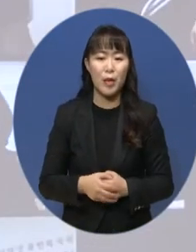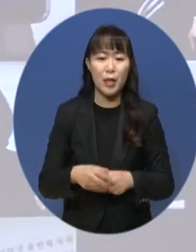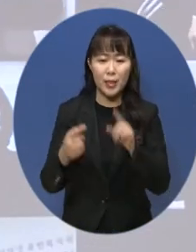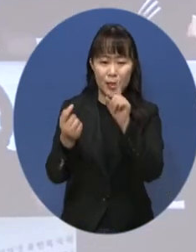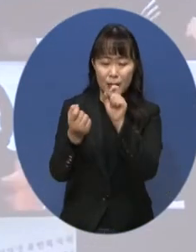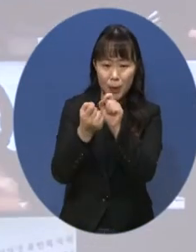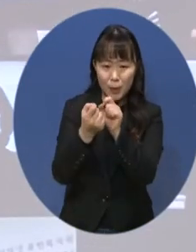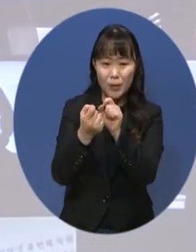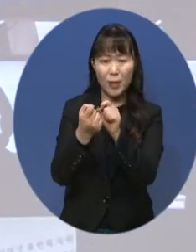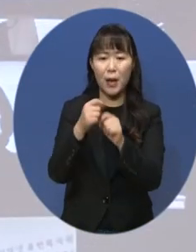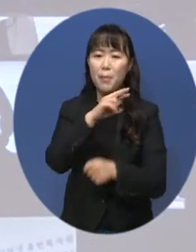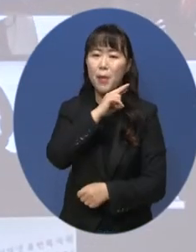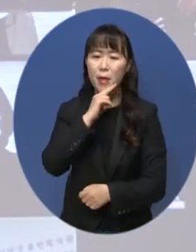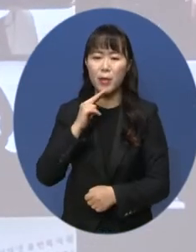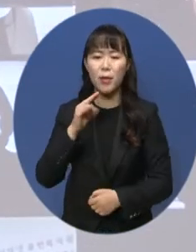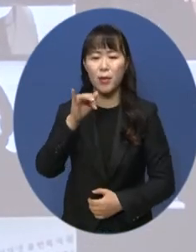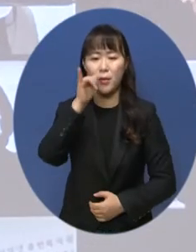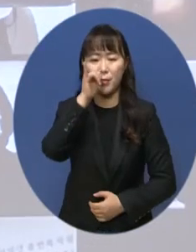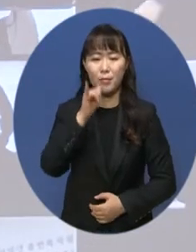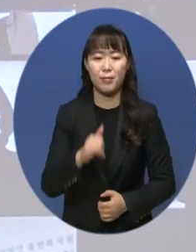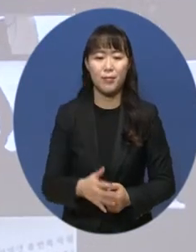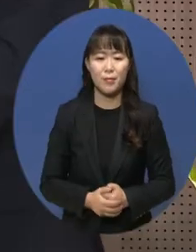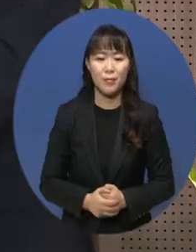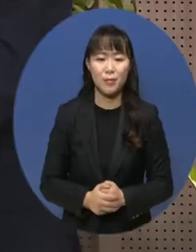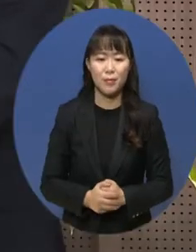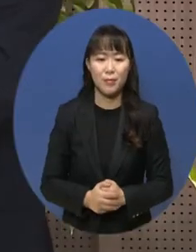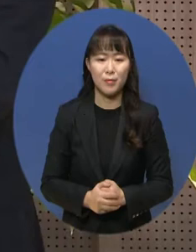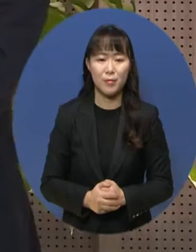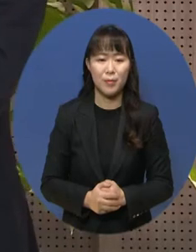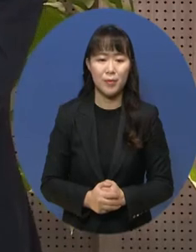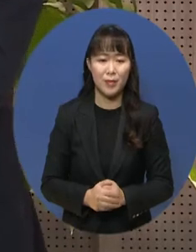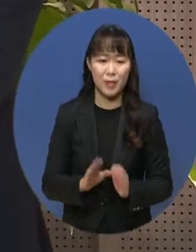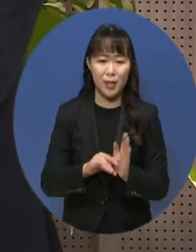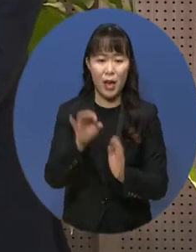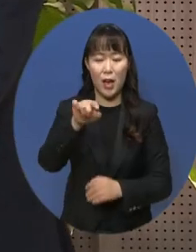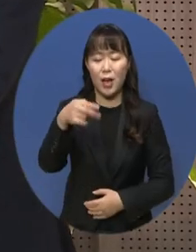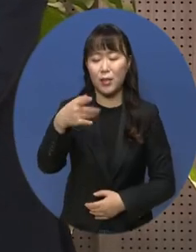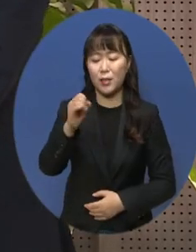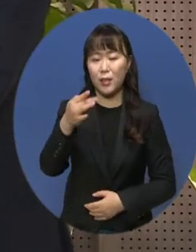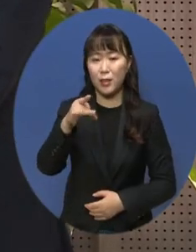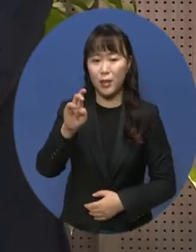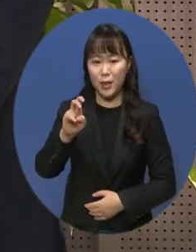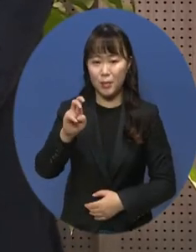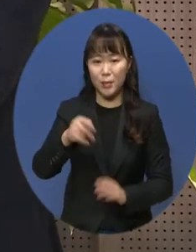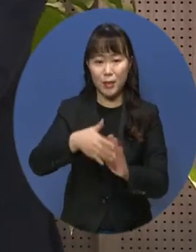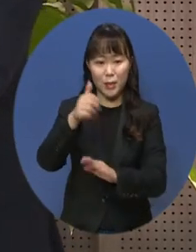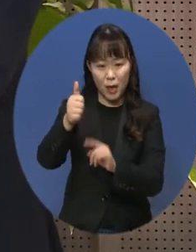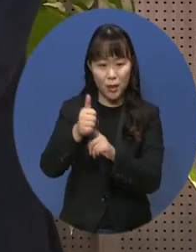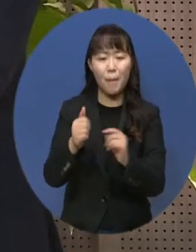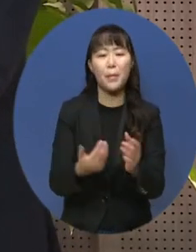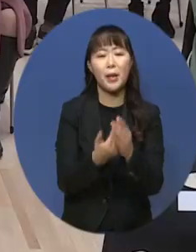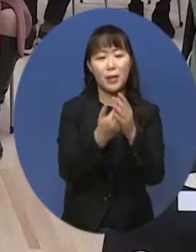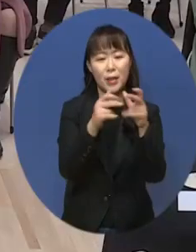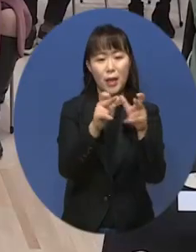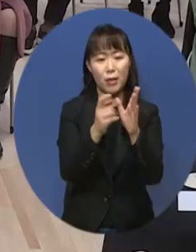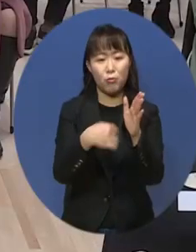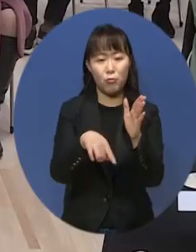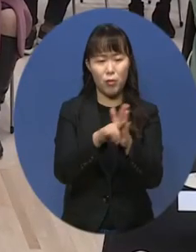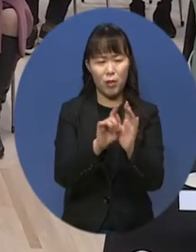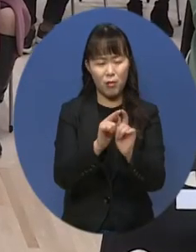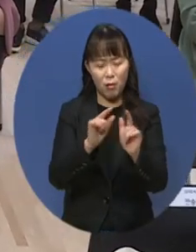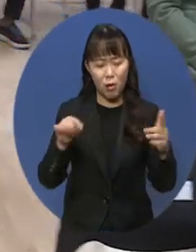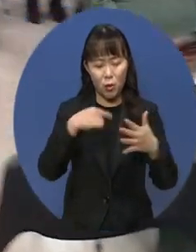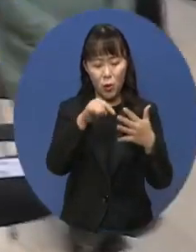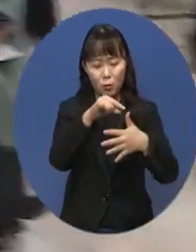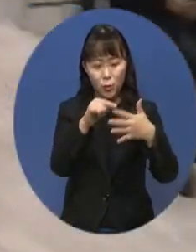접근성과 편의성을 높였다는 설명입니다. 이날 안승남 구리시장은 발달장애인을 위한 다양한 교육